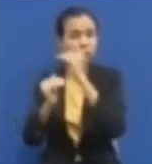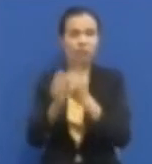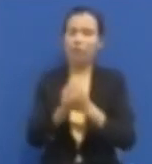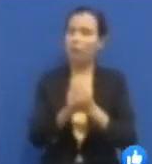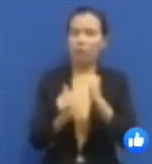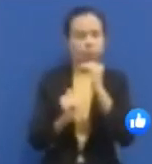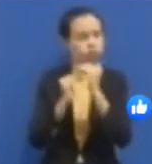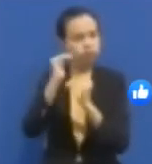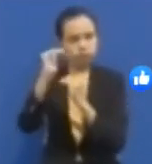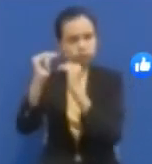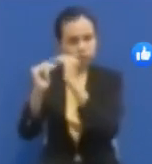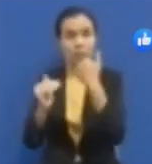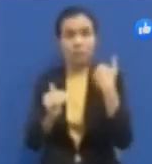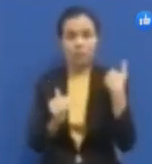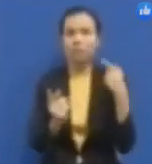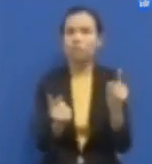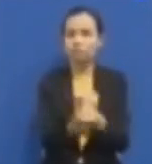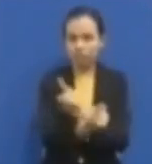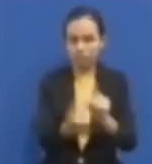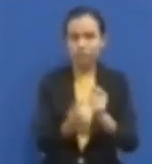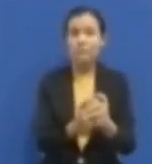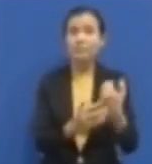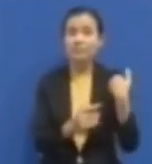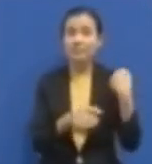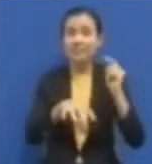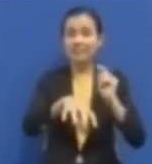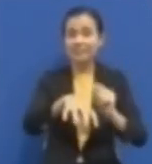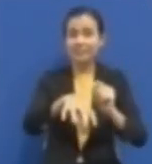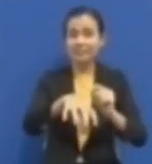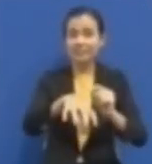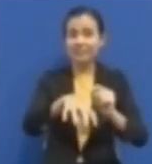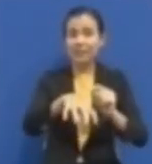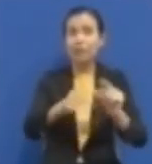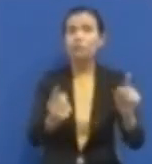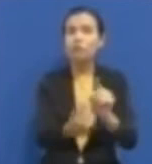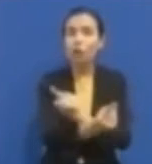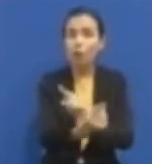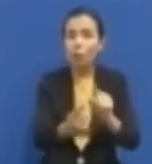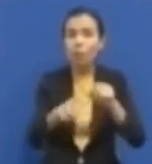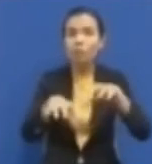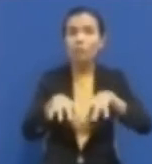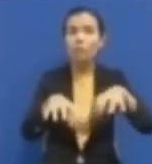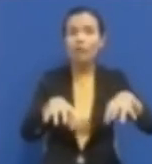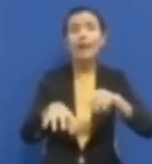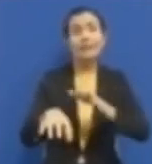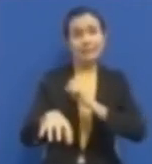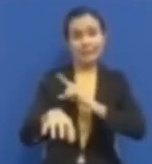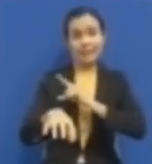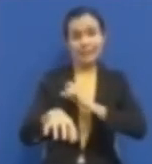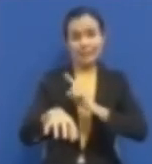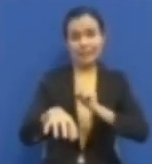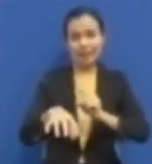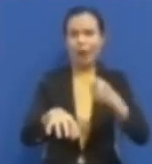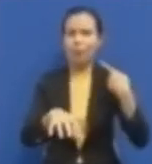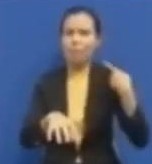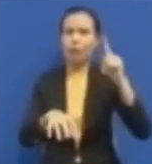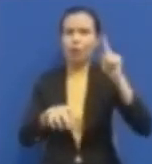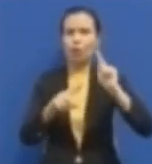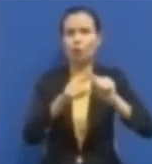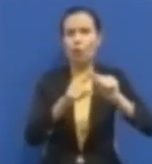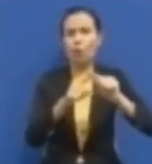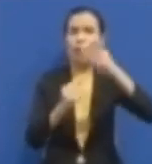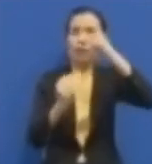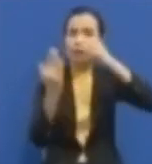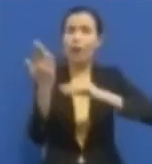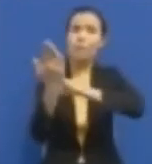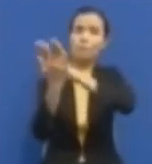ากแต่เราพบว่ามันมีองค์กรในภาคประชาสังคมหรือว่าองค์กรศาสนาซึ่งทำประโยชน์ให้กับรัฐให้กับประเ